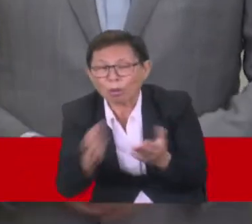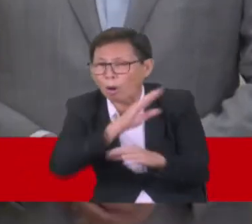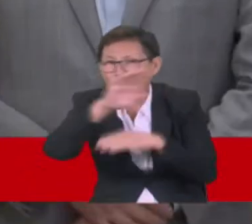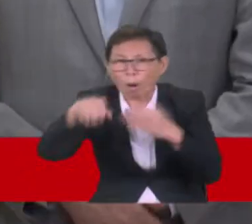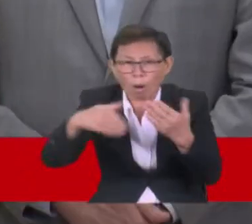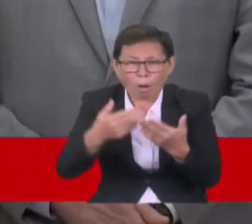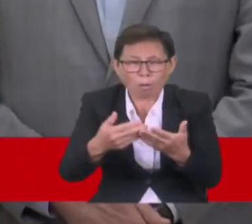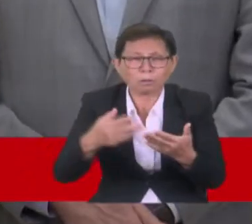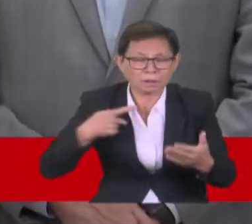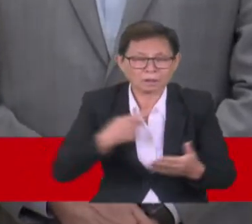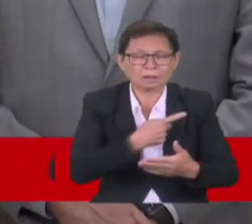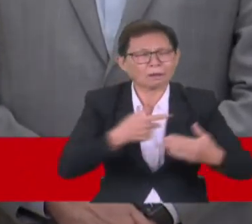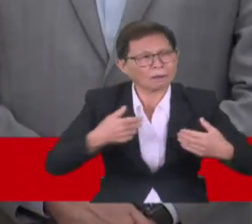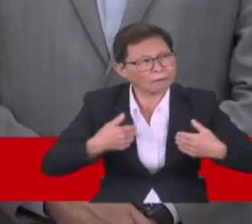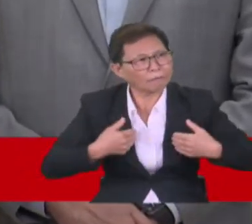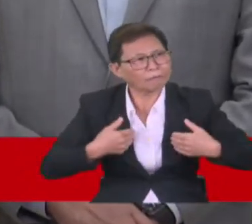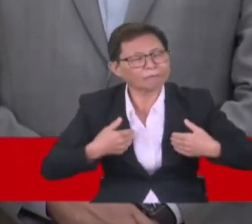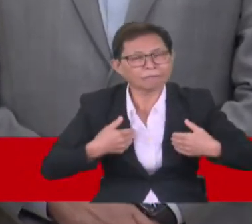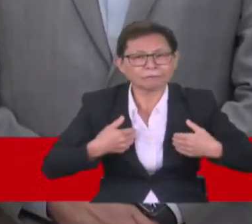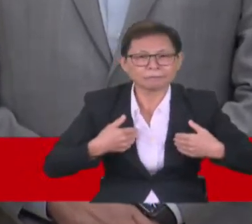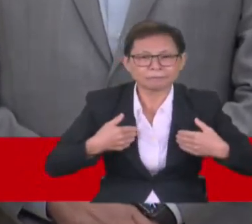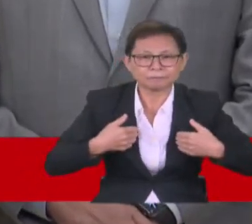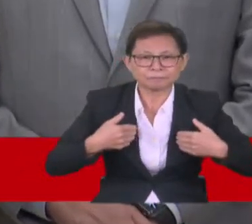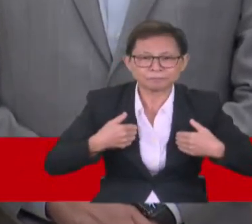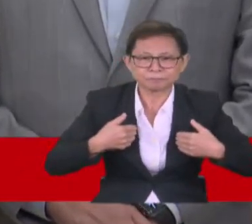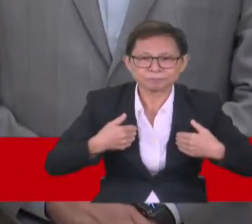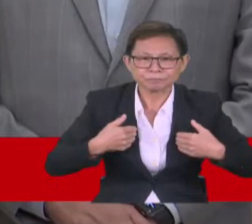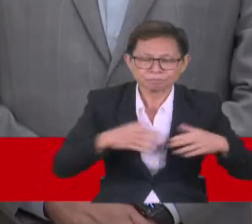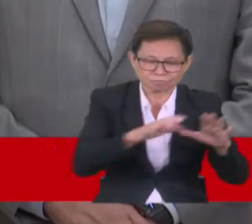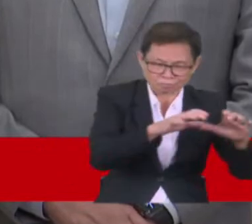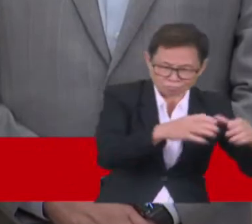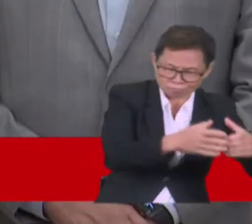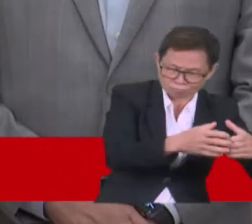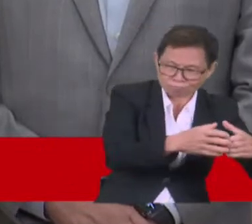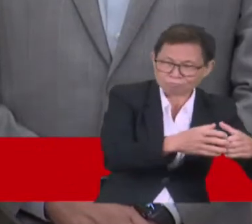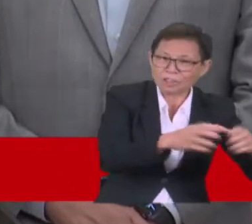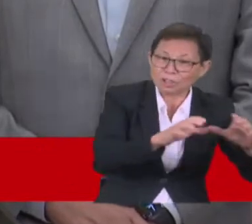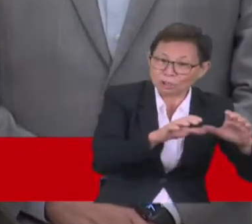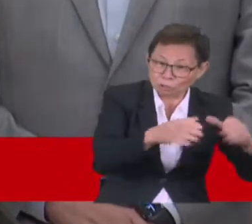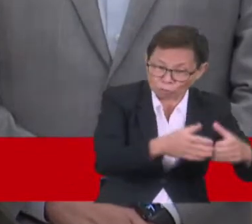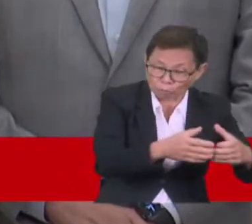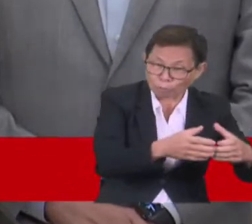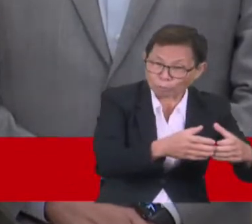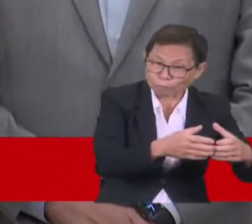kita ada kelompok daripada